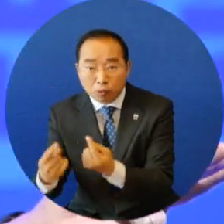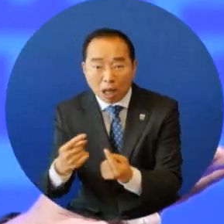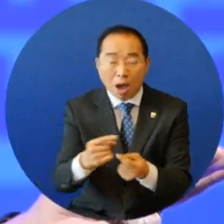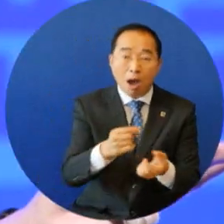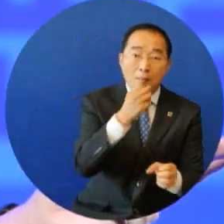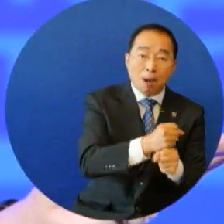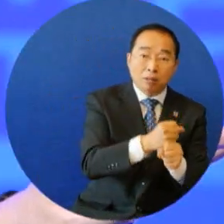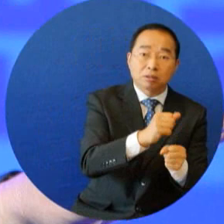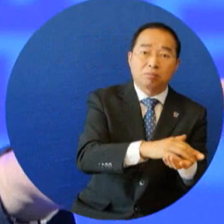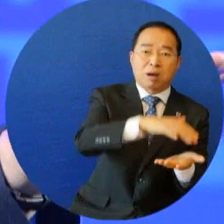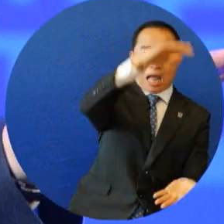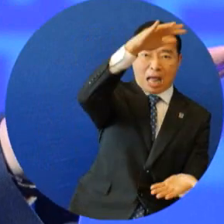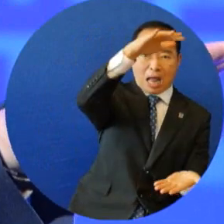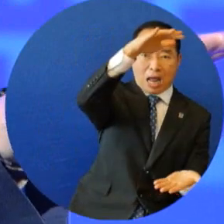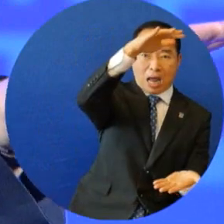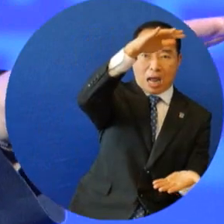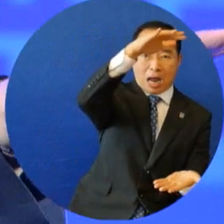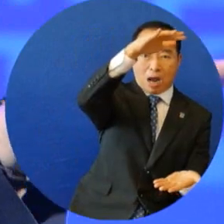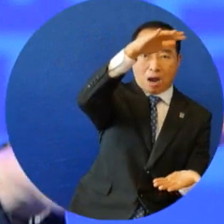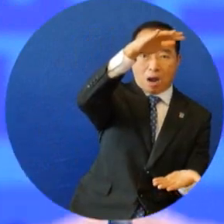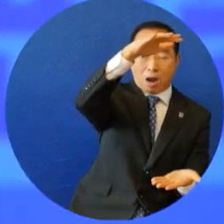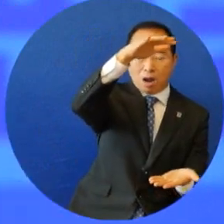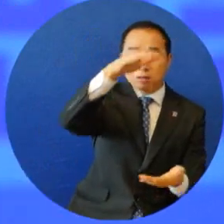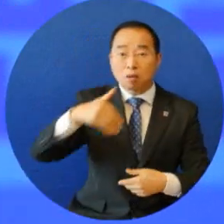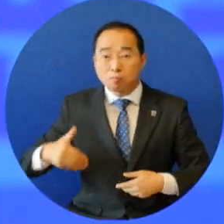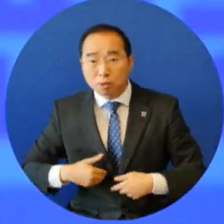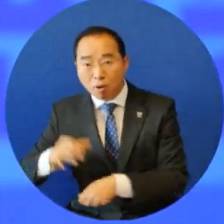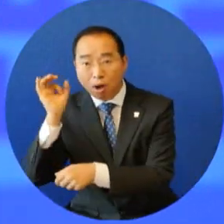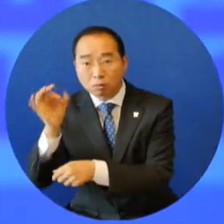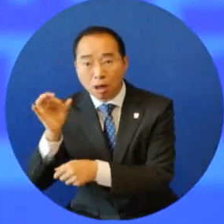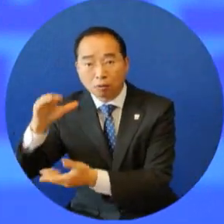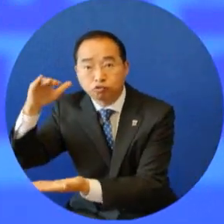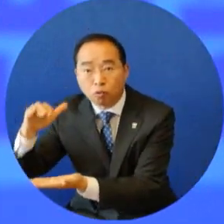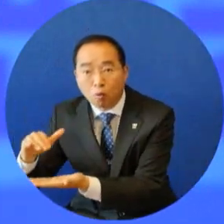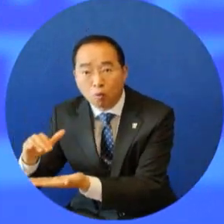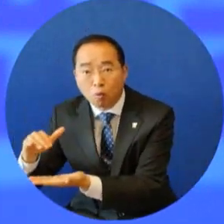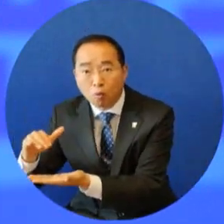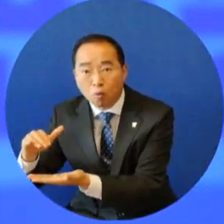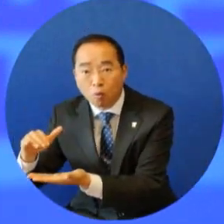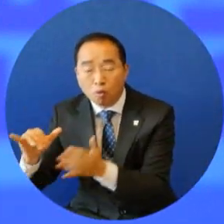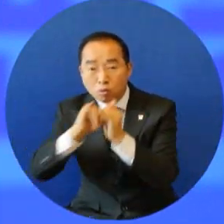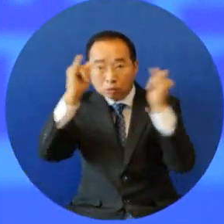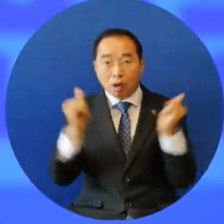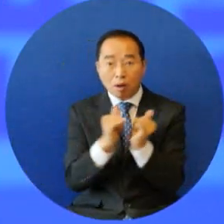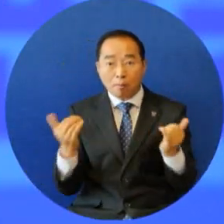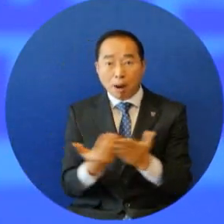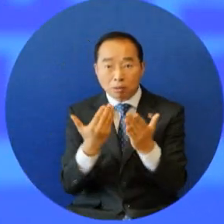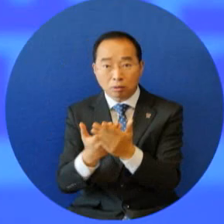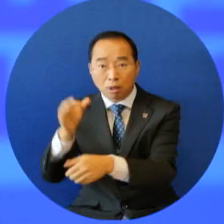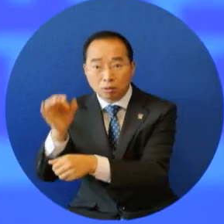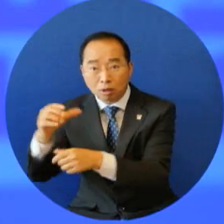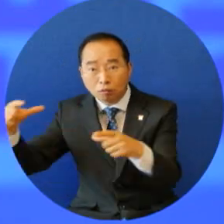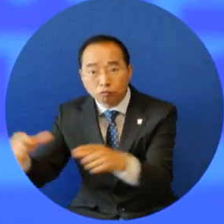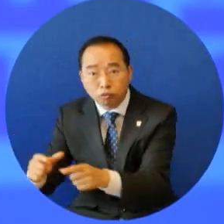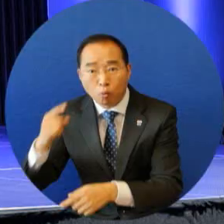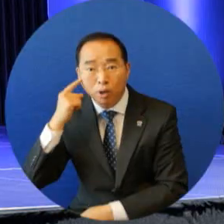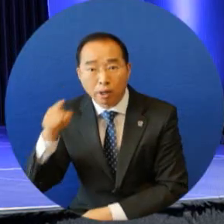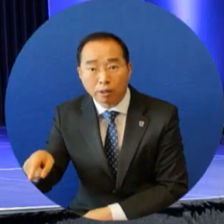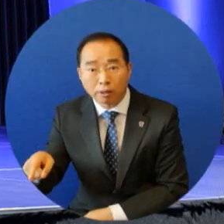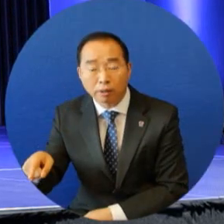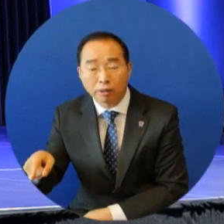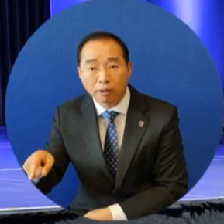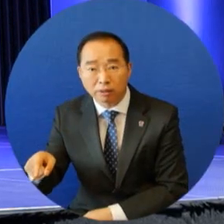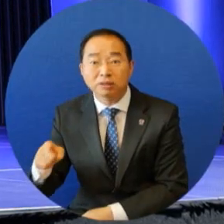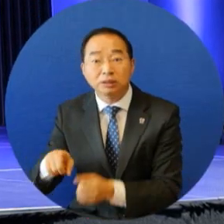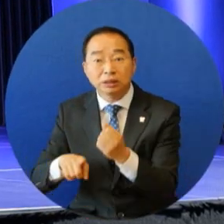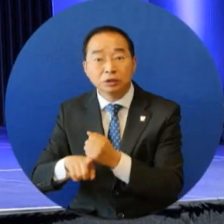수요 측면에서는 수요가 나날이 줄어들고 있어요. 왜 사회가 발전하는데 수요가 줄어들까요?